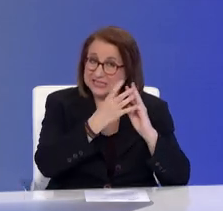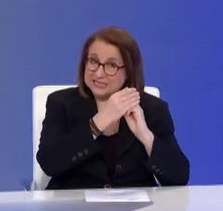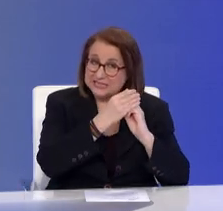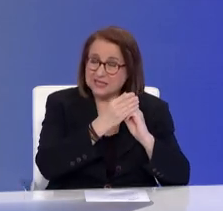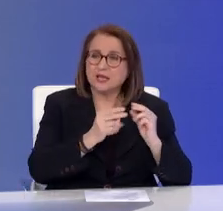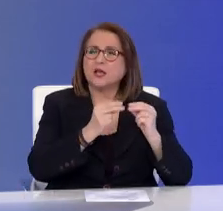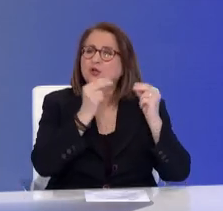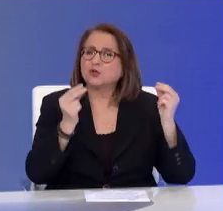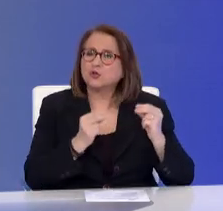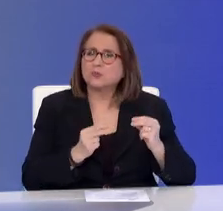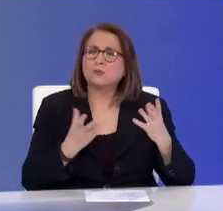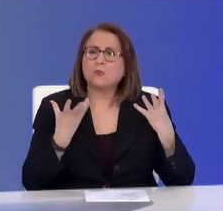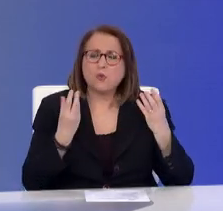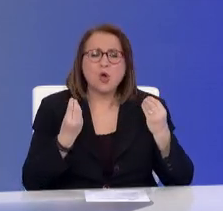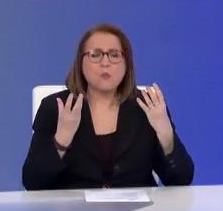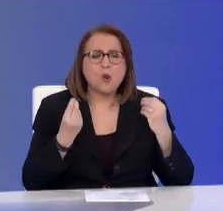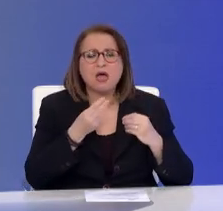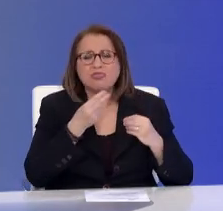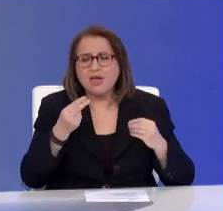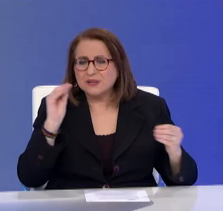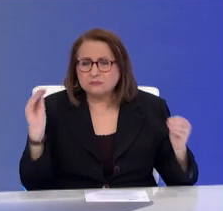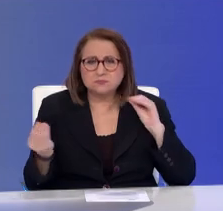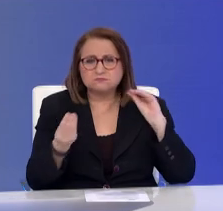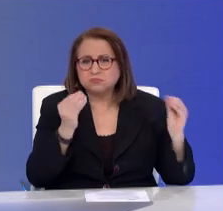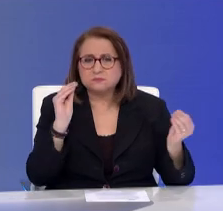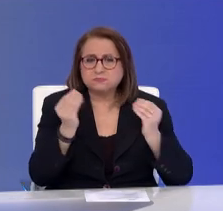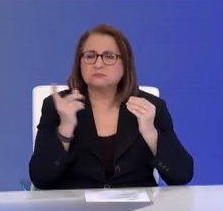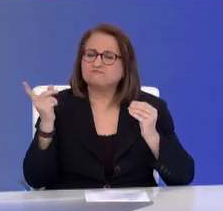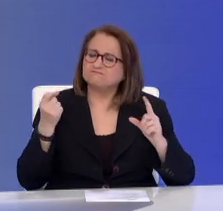πολλά σημαντικά γεγονότα της εποχής.